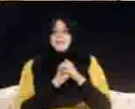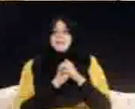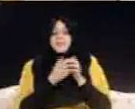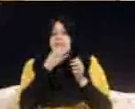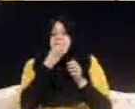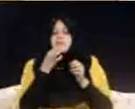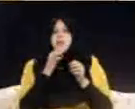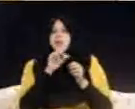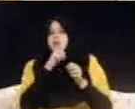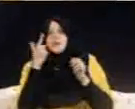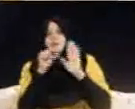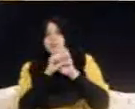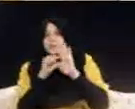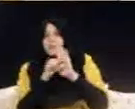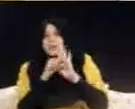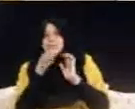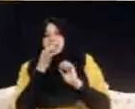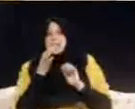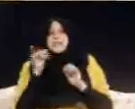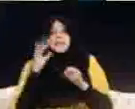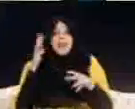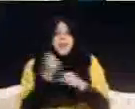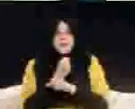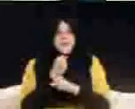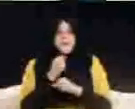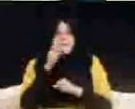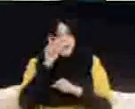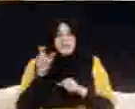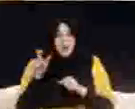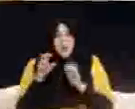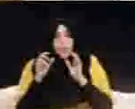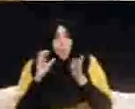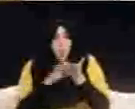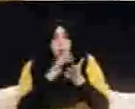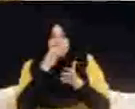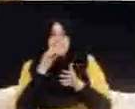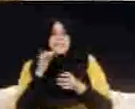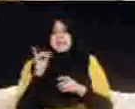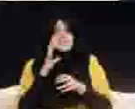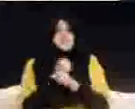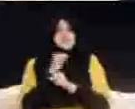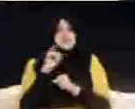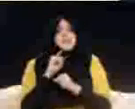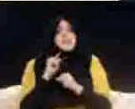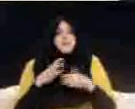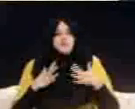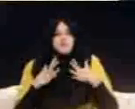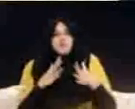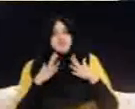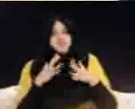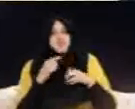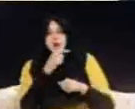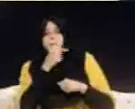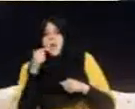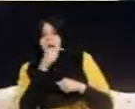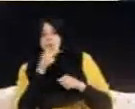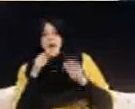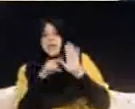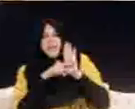قد أفلح من زكاها. تكمن الرسالة التربوية بعد